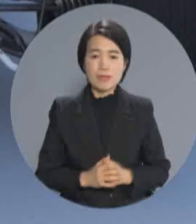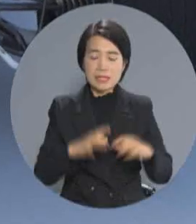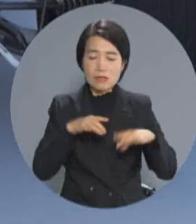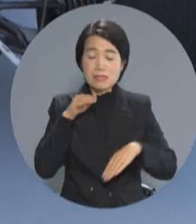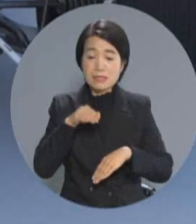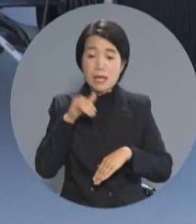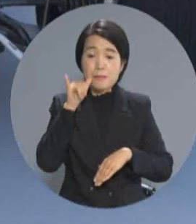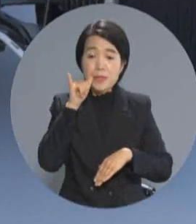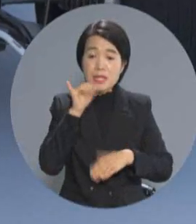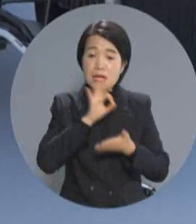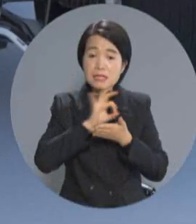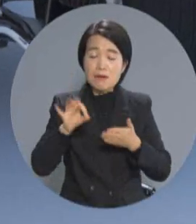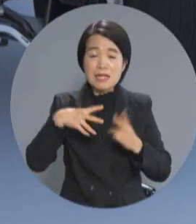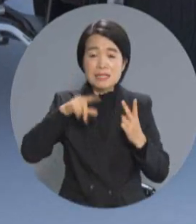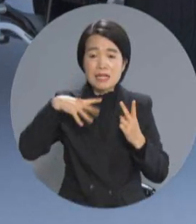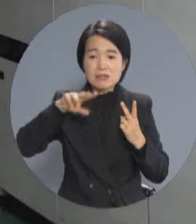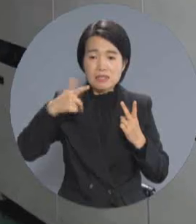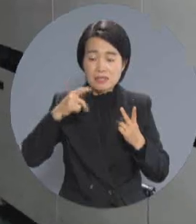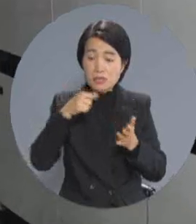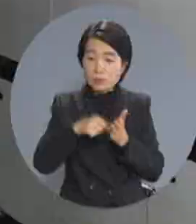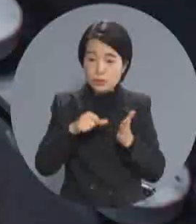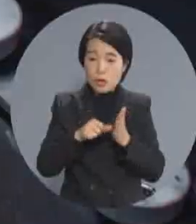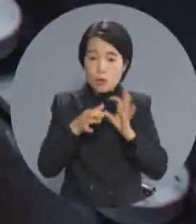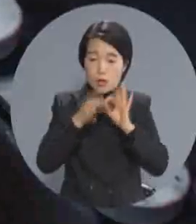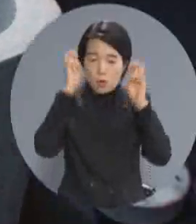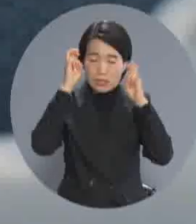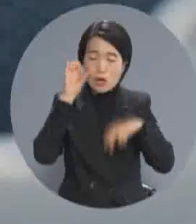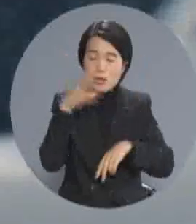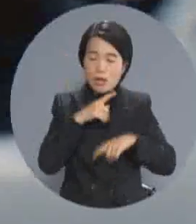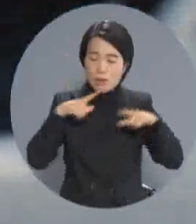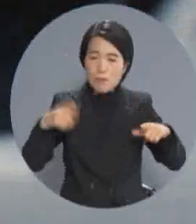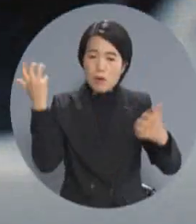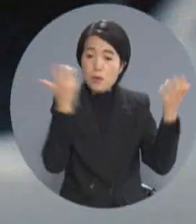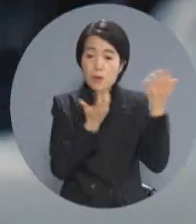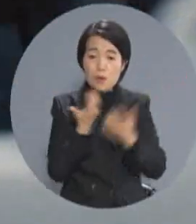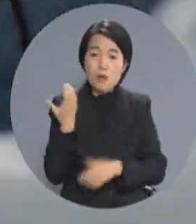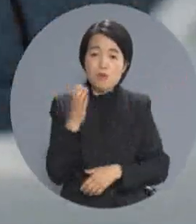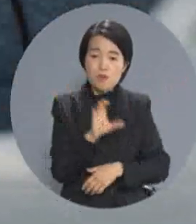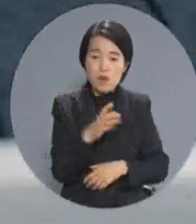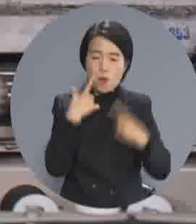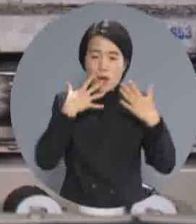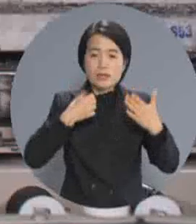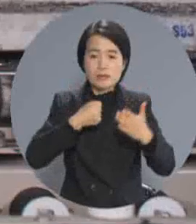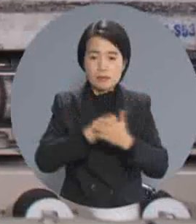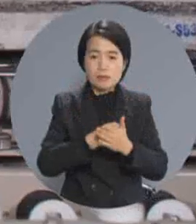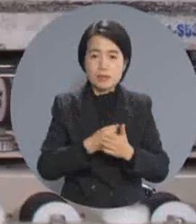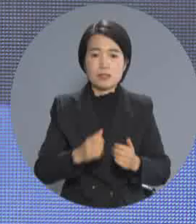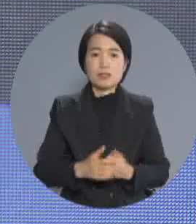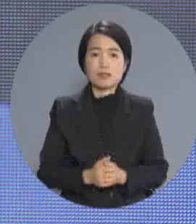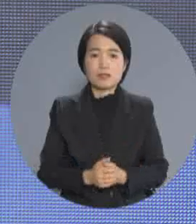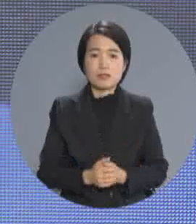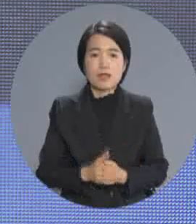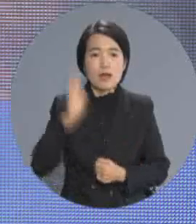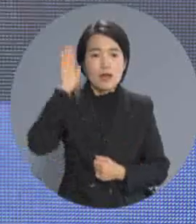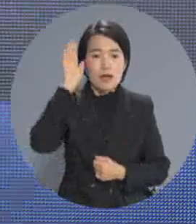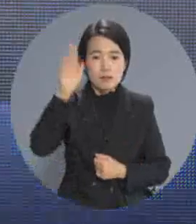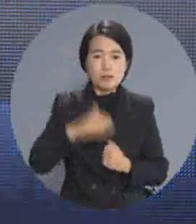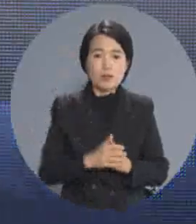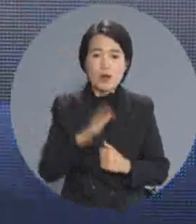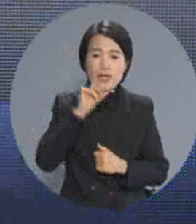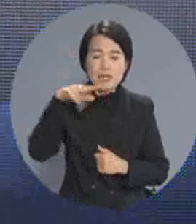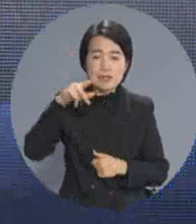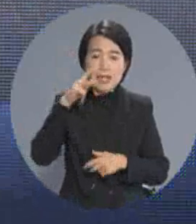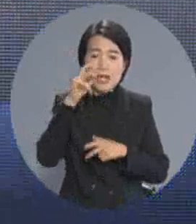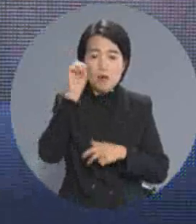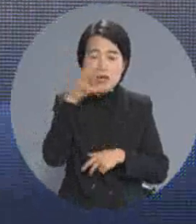전기차 배터리에 쓰이는 2차 전지 소재 기업들은 광양만권에 속속 입주 투자를 확정지었습니다. 앞으로 양극재